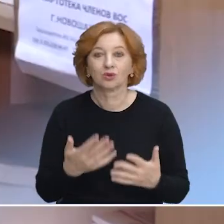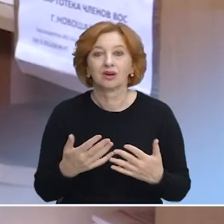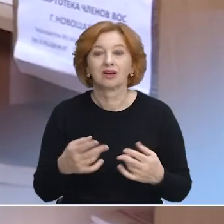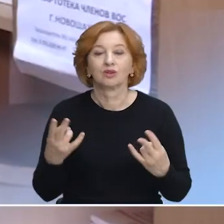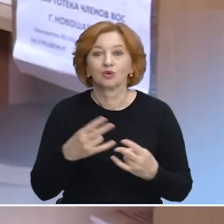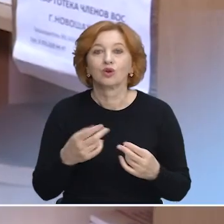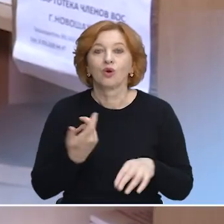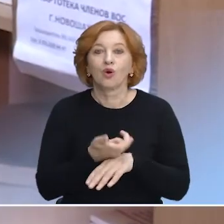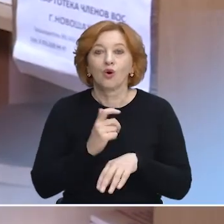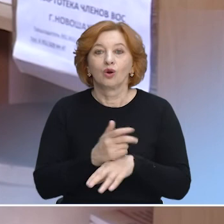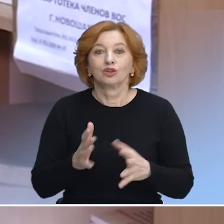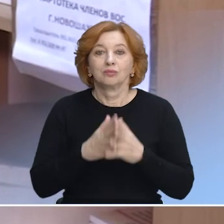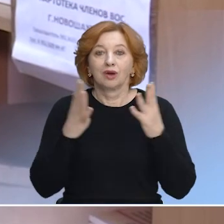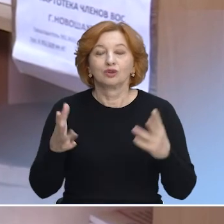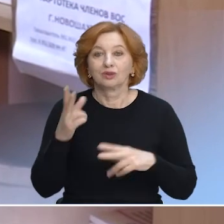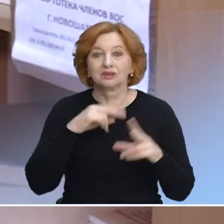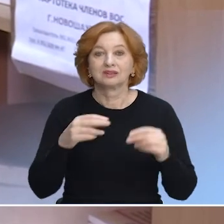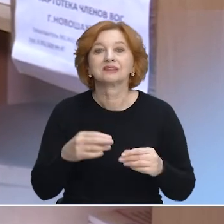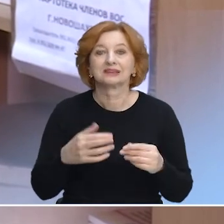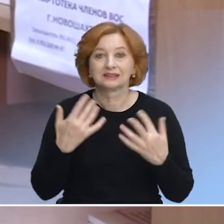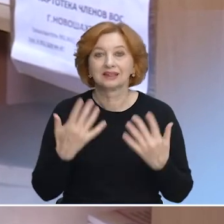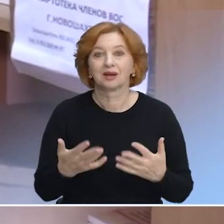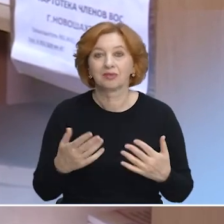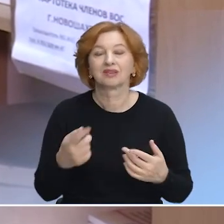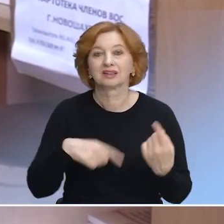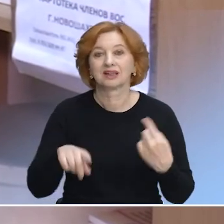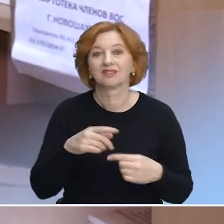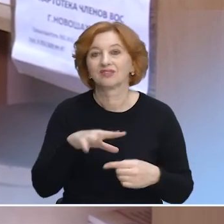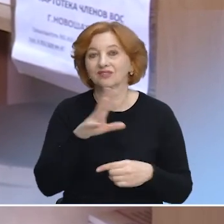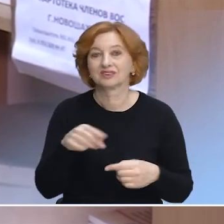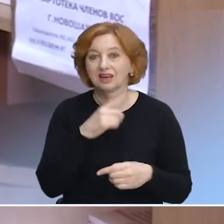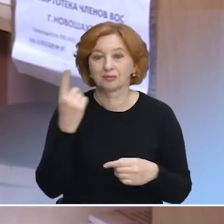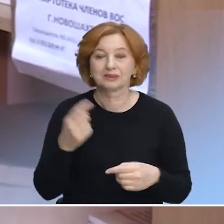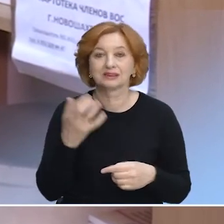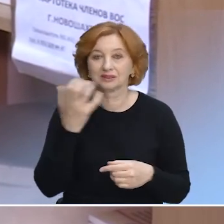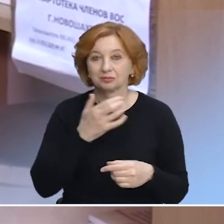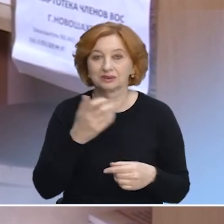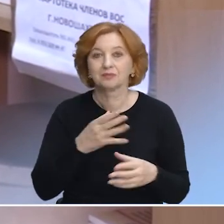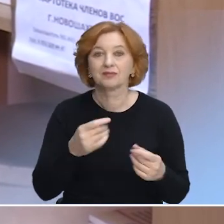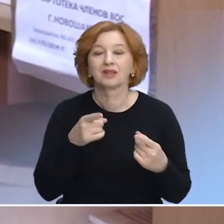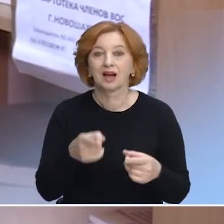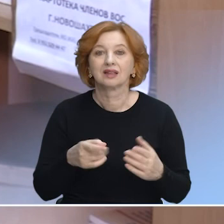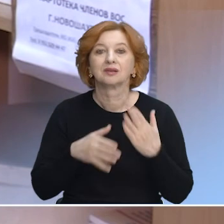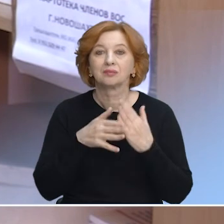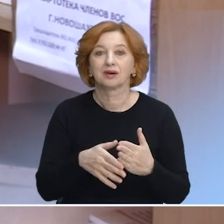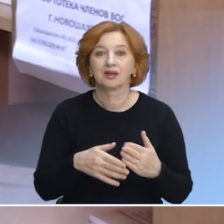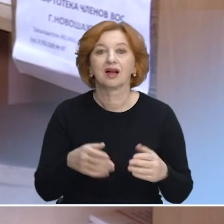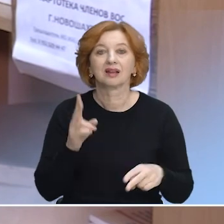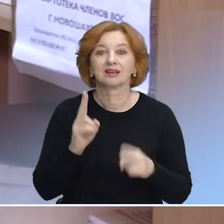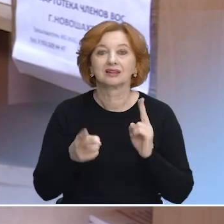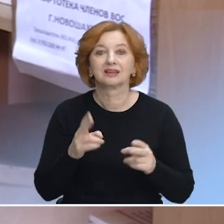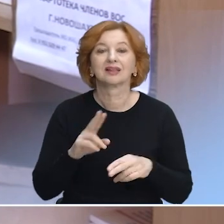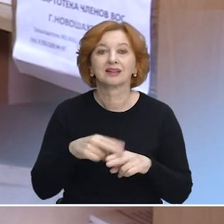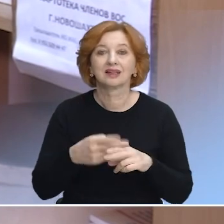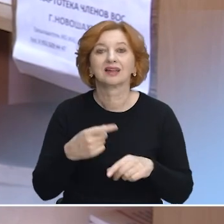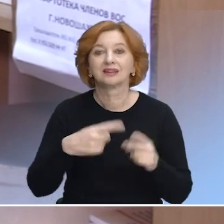Мы очень поддерживаем работу трех наших предприятий Всероссийского общества слепых. Одно из них – это Батайское